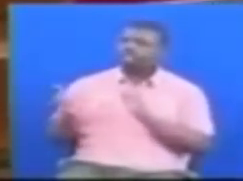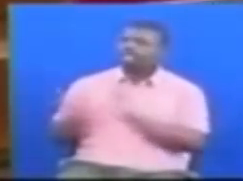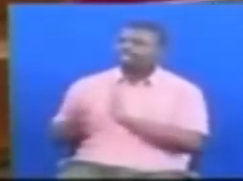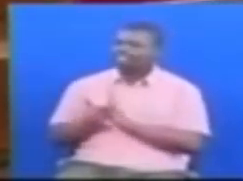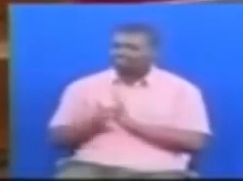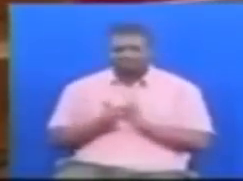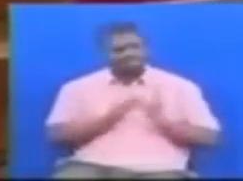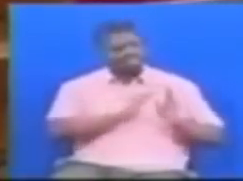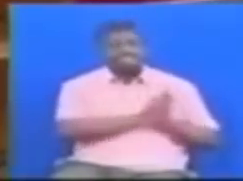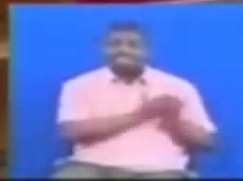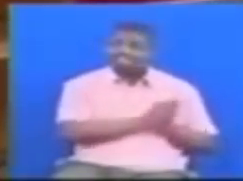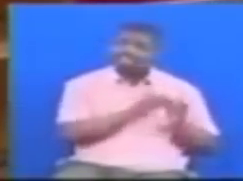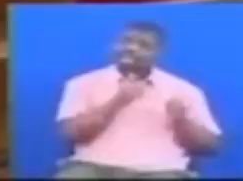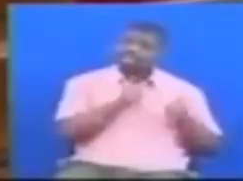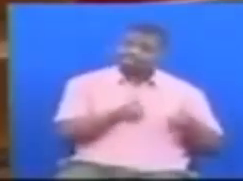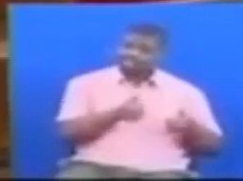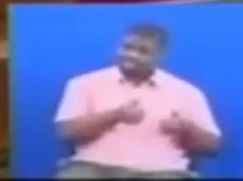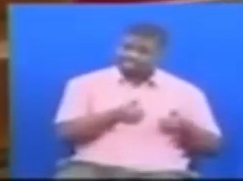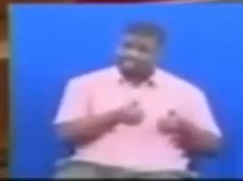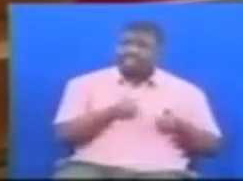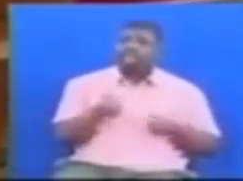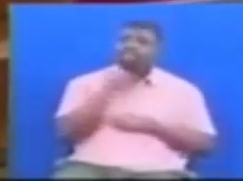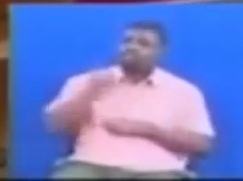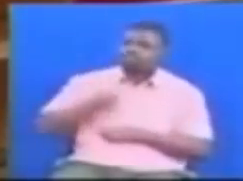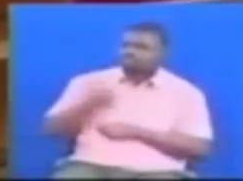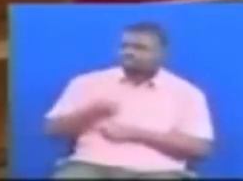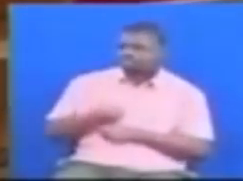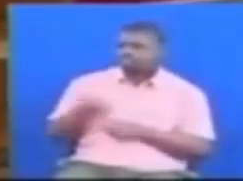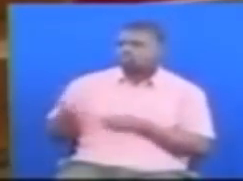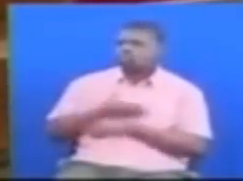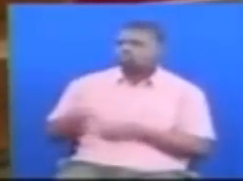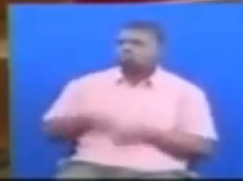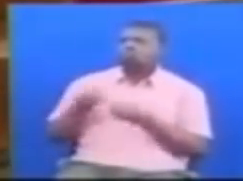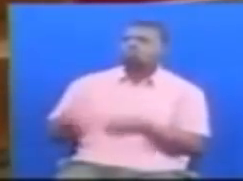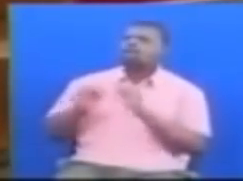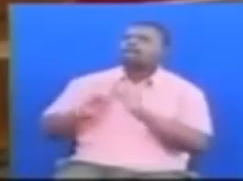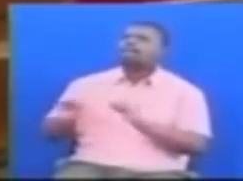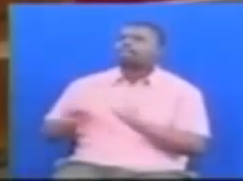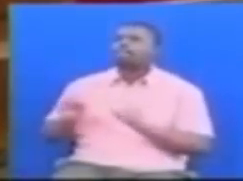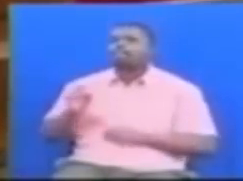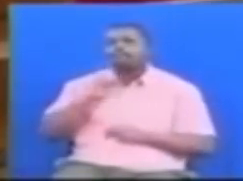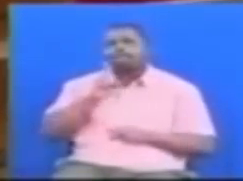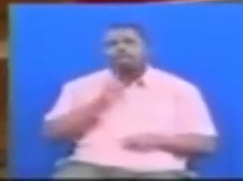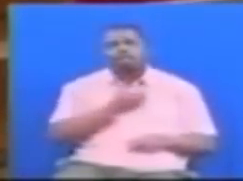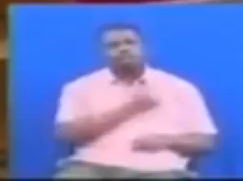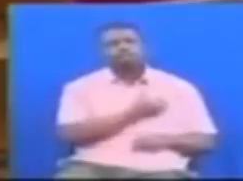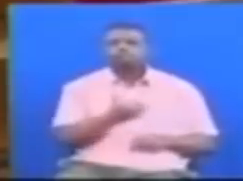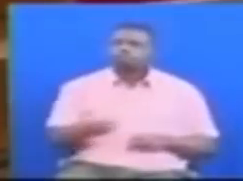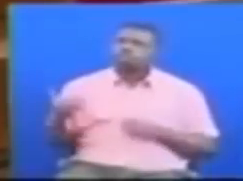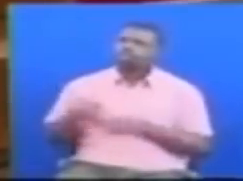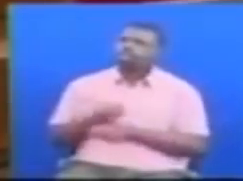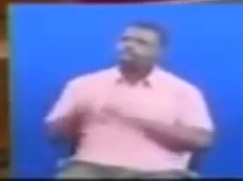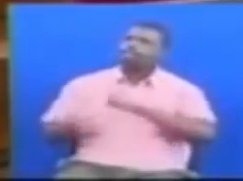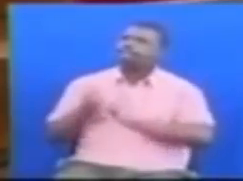na Sheria na yeye ameahidi ndani ya bunge lako tukufu kwamba linafanywa kazi. Swala la kutoa elimu kwa kina mama na watoto